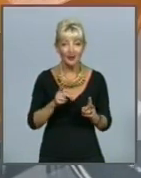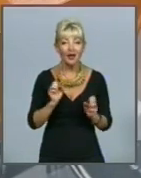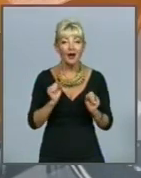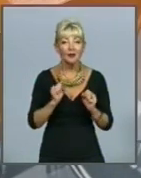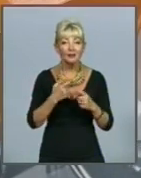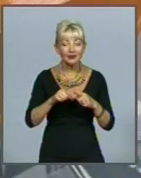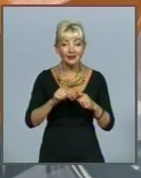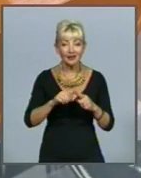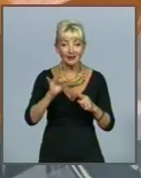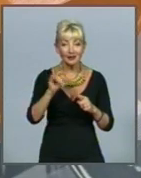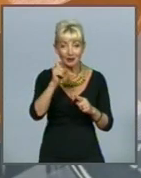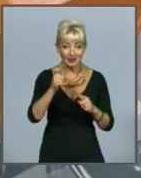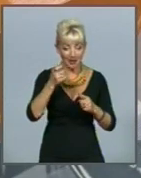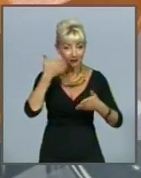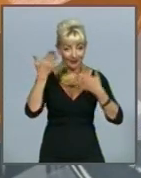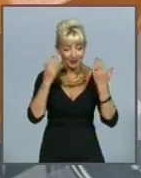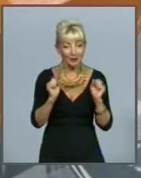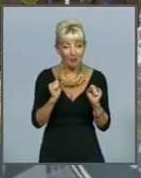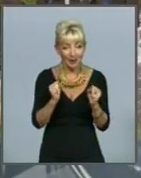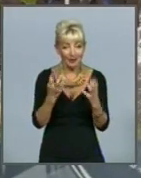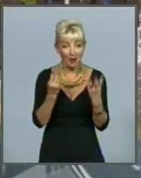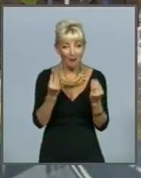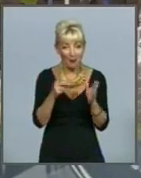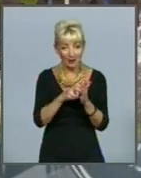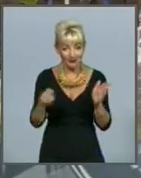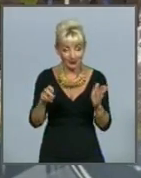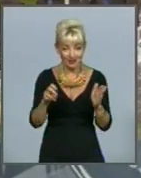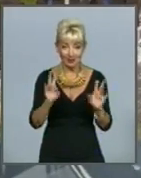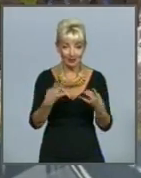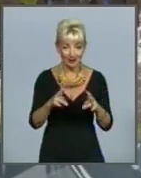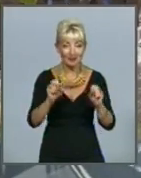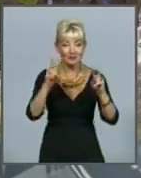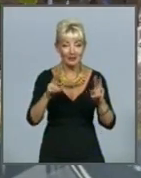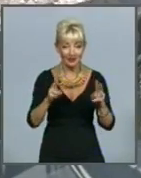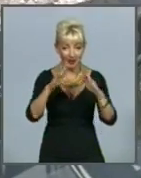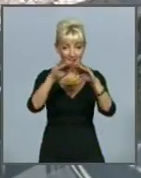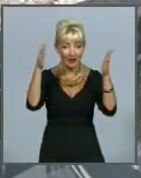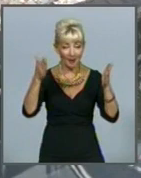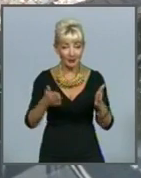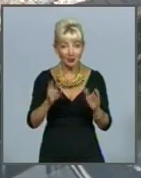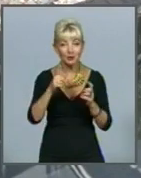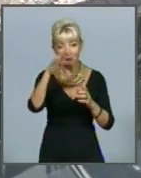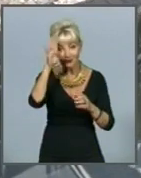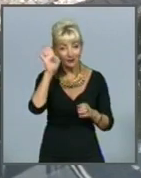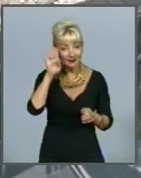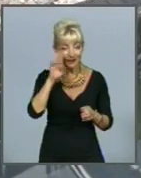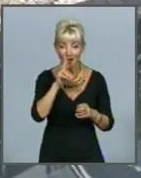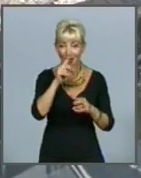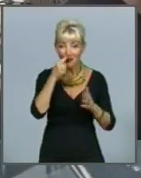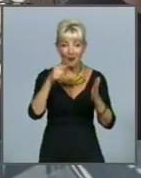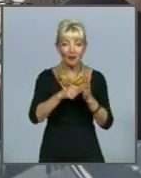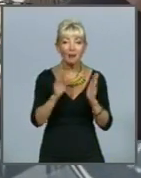атракціону не варто. Адже конструкція кабінки спеціально обладнана так, аби вода потрапляла на відвідувача у мінімальній